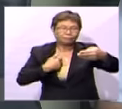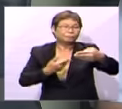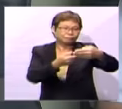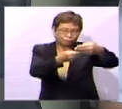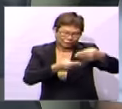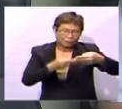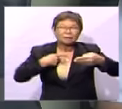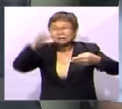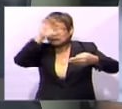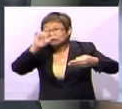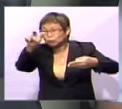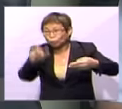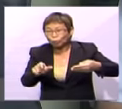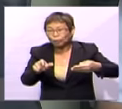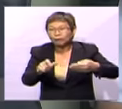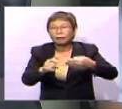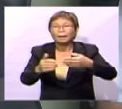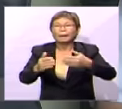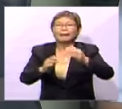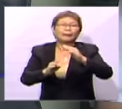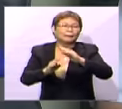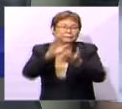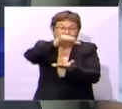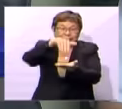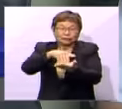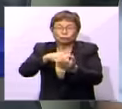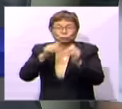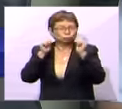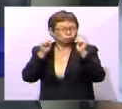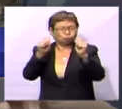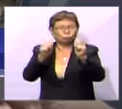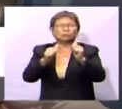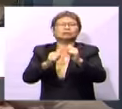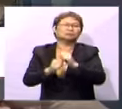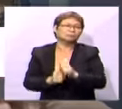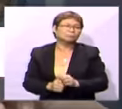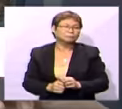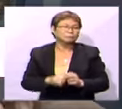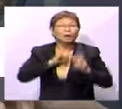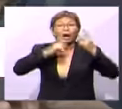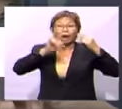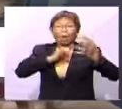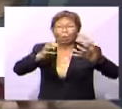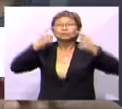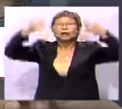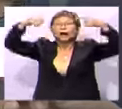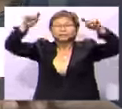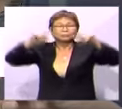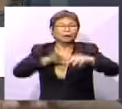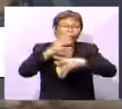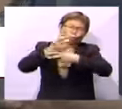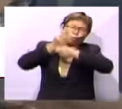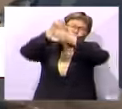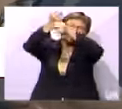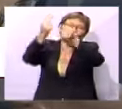2-3 hari sebab kita nak cari seorang center back yang betul-betul cukup bagus untuk komand pada barisan belakang. I want to achieve something. I want to win with